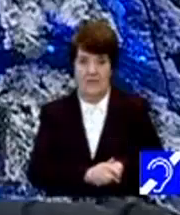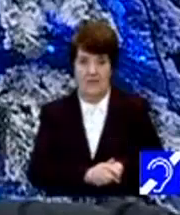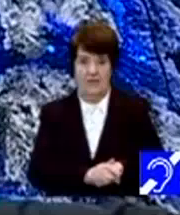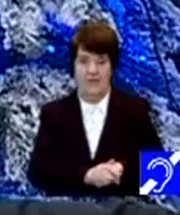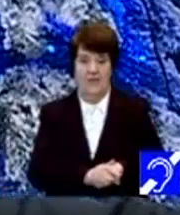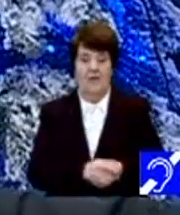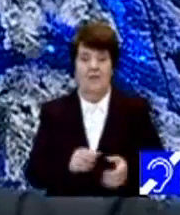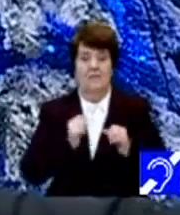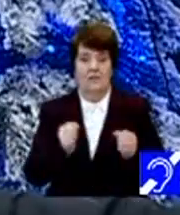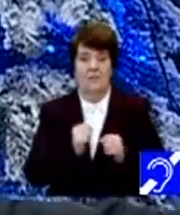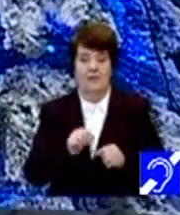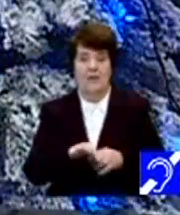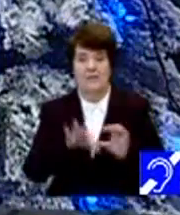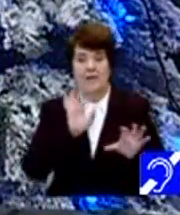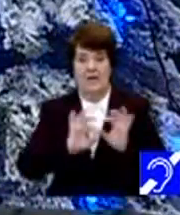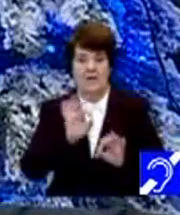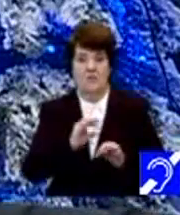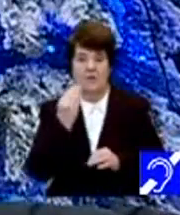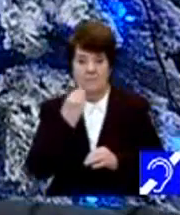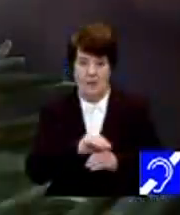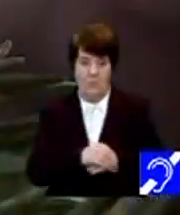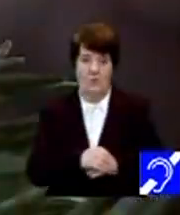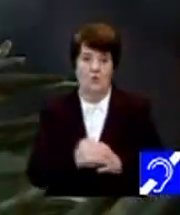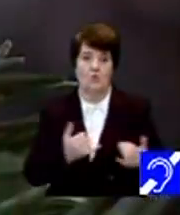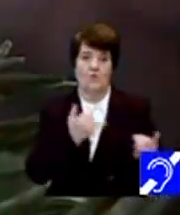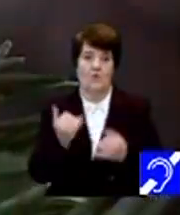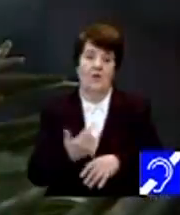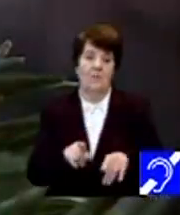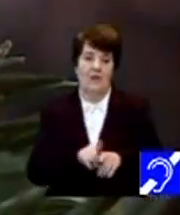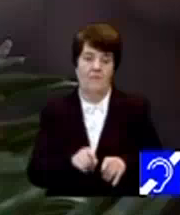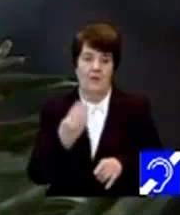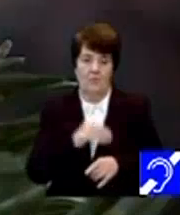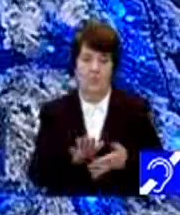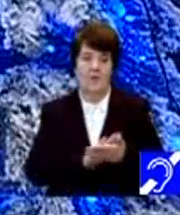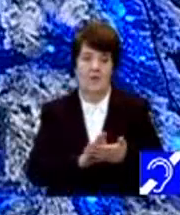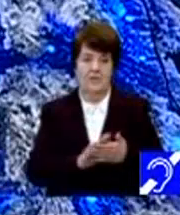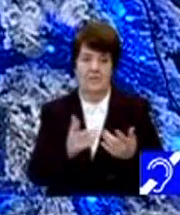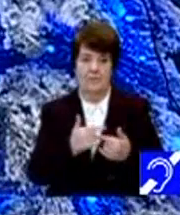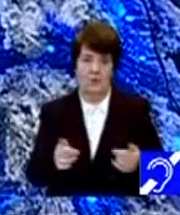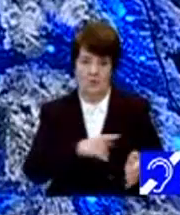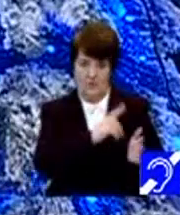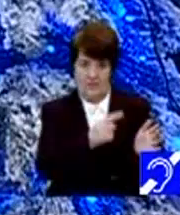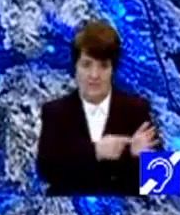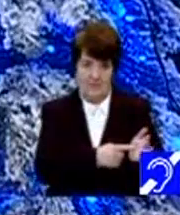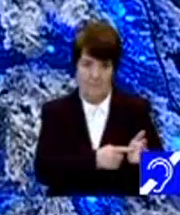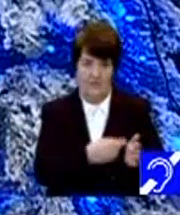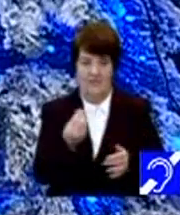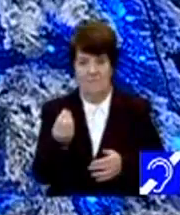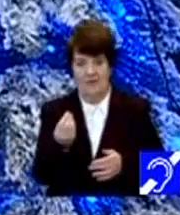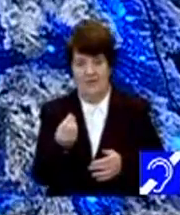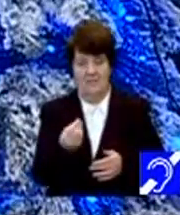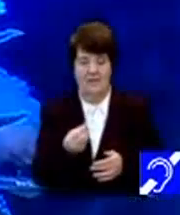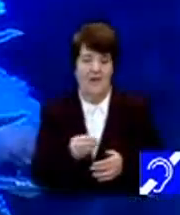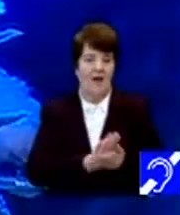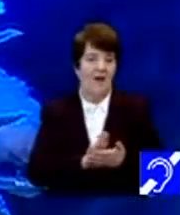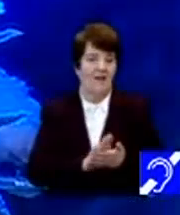Calitatea ne stăruim să fie cât mai bună, să alegem și să oferim la fel bun. Clienții întreabă despre calitatea produsului? Mai mulți întreabă de